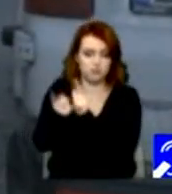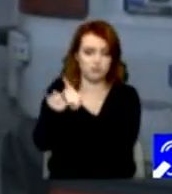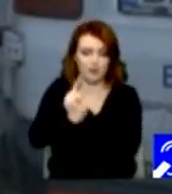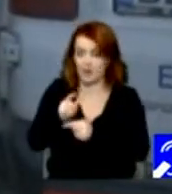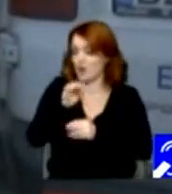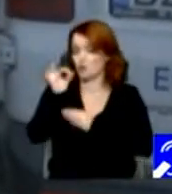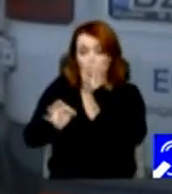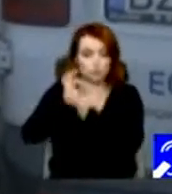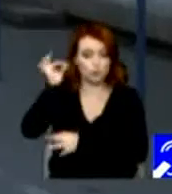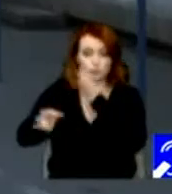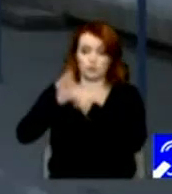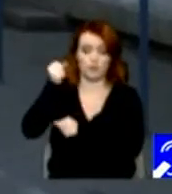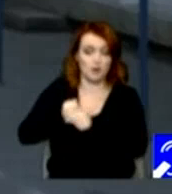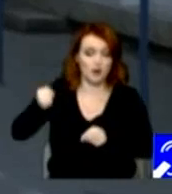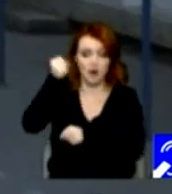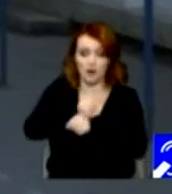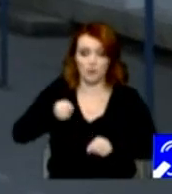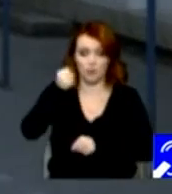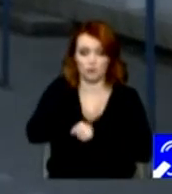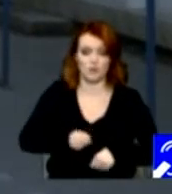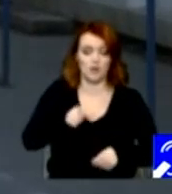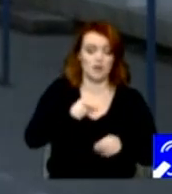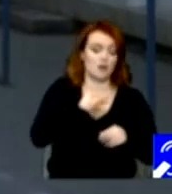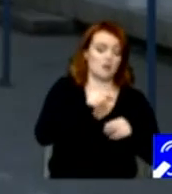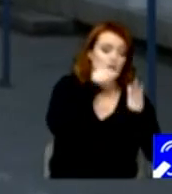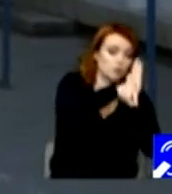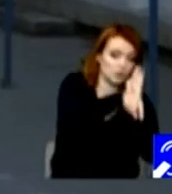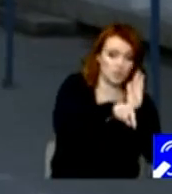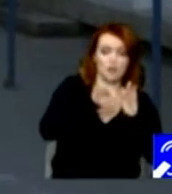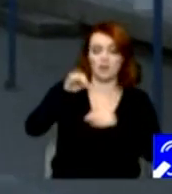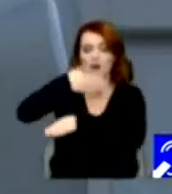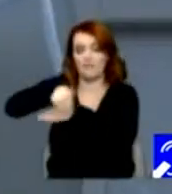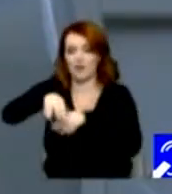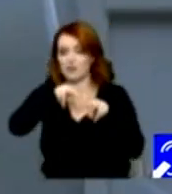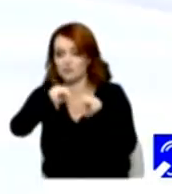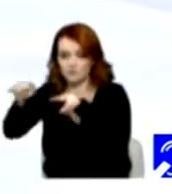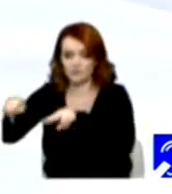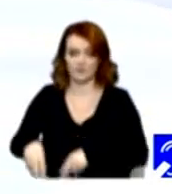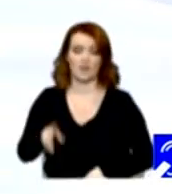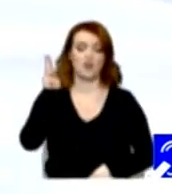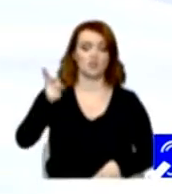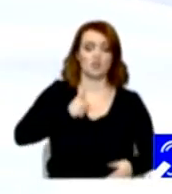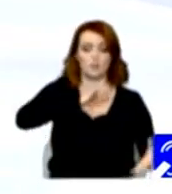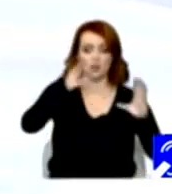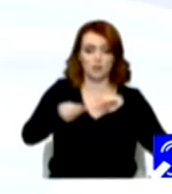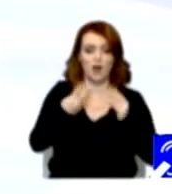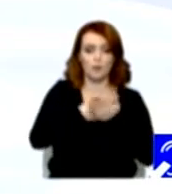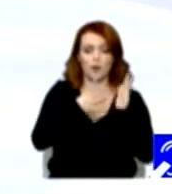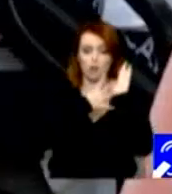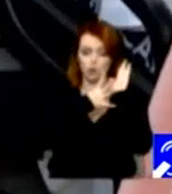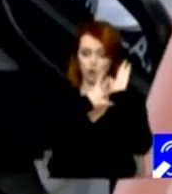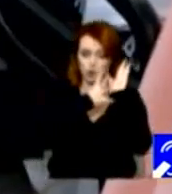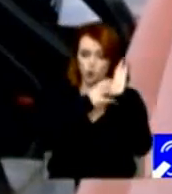ambulanțele din curte și mașinile personale ale celor care așteaptă rezultatele testelor kovet aproape o mie nouă sute de bolnavi